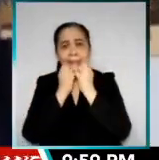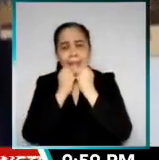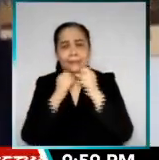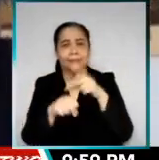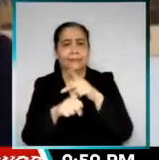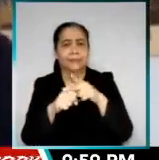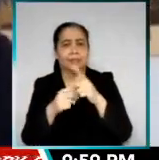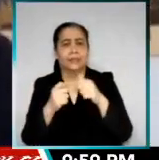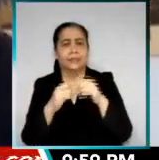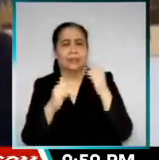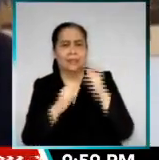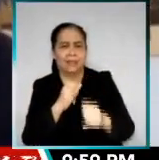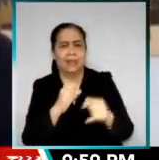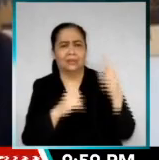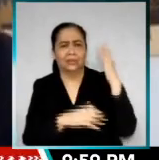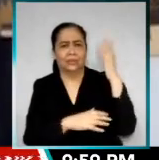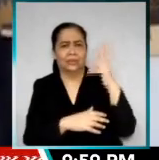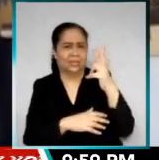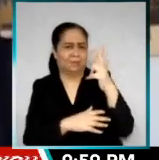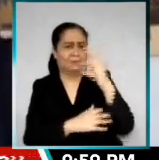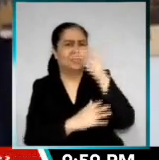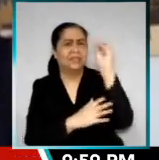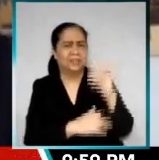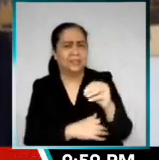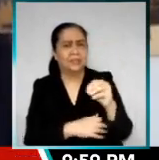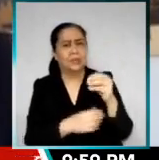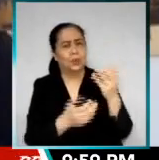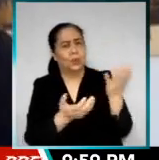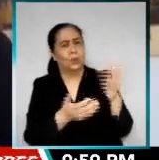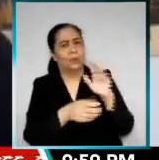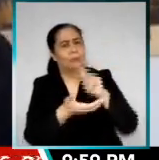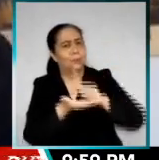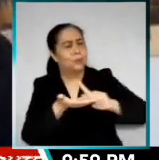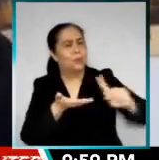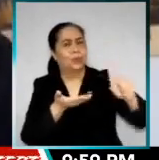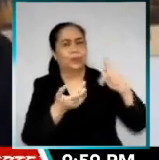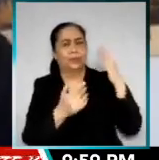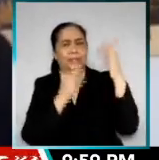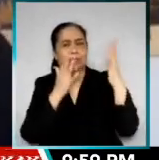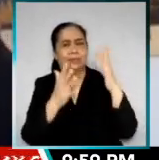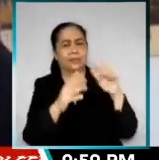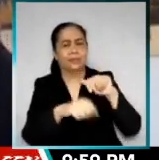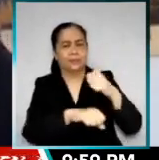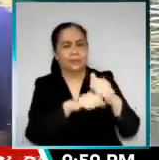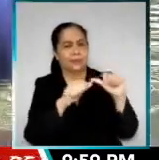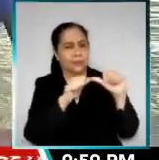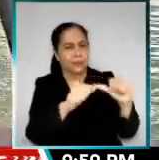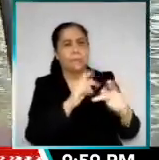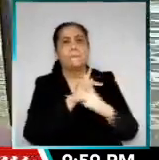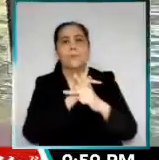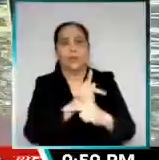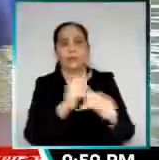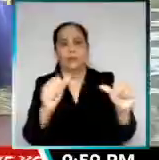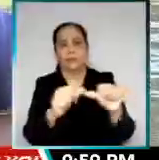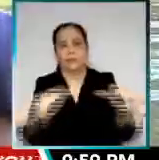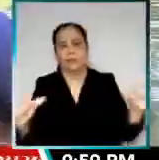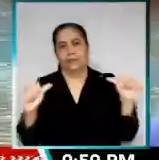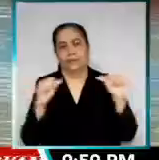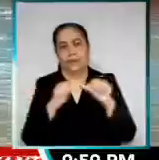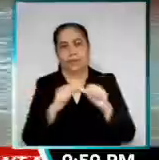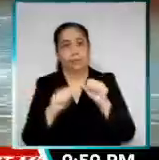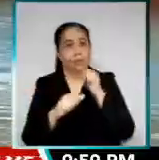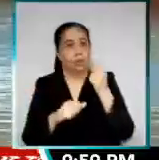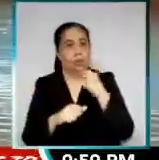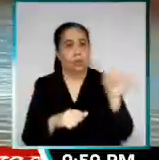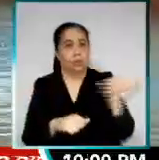remaining 3% of pristine rainforest through legal establishment of protected areas. Pero di lamang mga kagaya ni KM